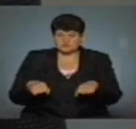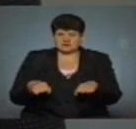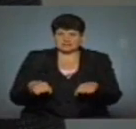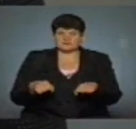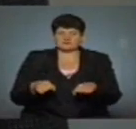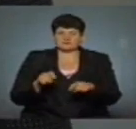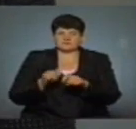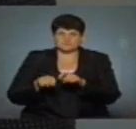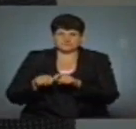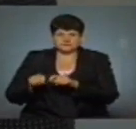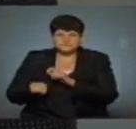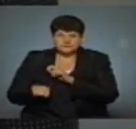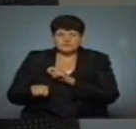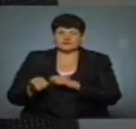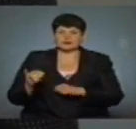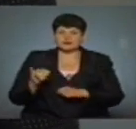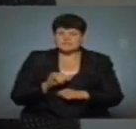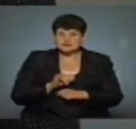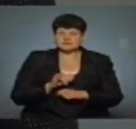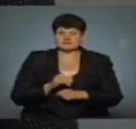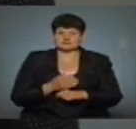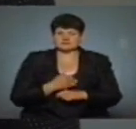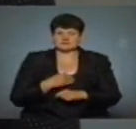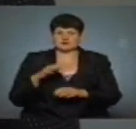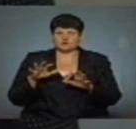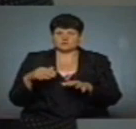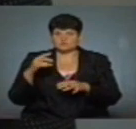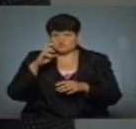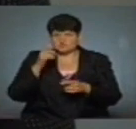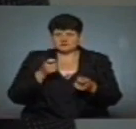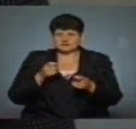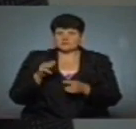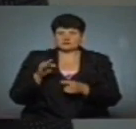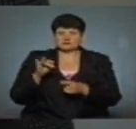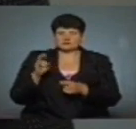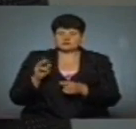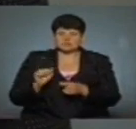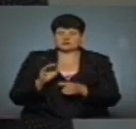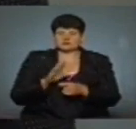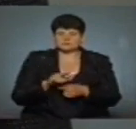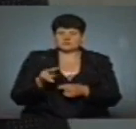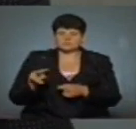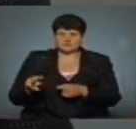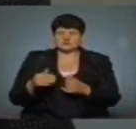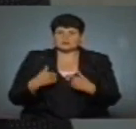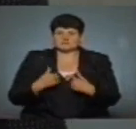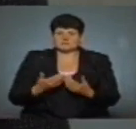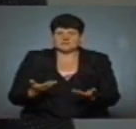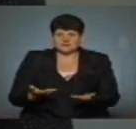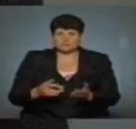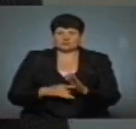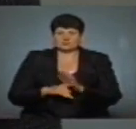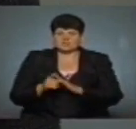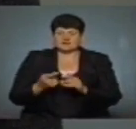вірусологічних досліджень. І за ініціативи голови обласної адміністрації Труша Володимира Любомировича ми